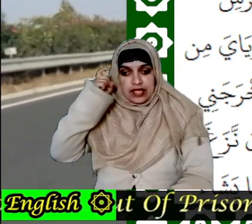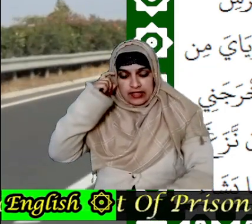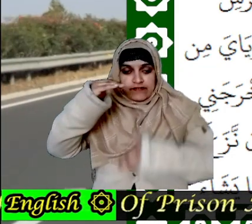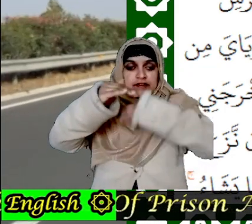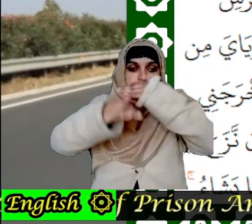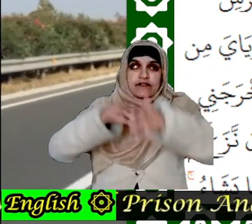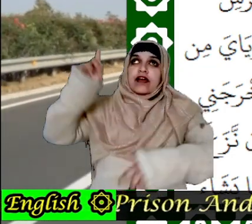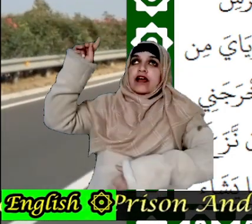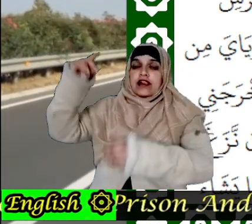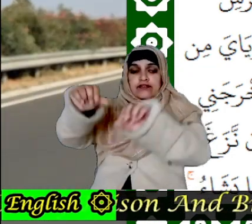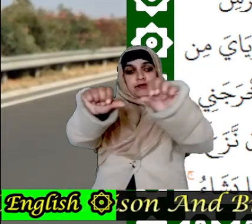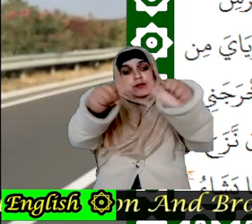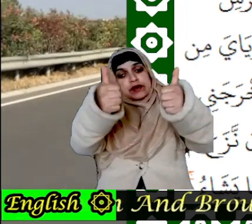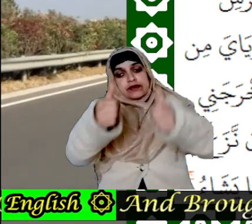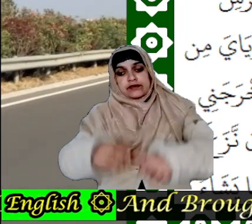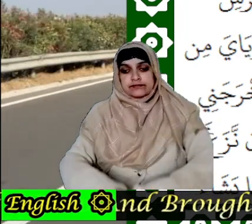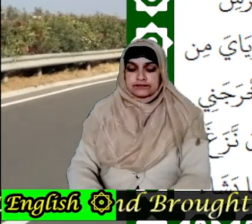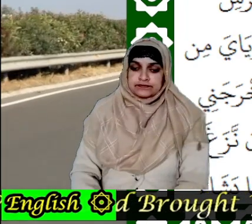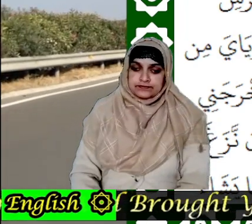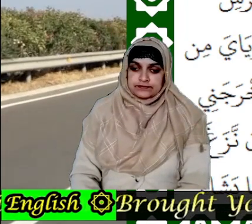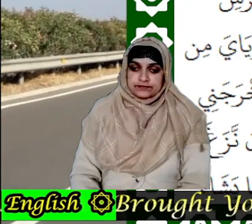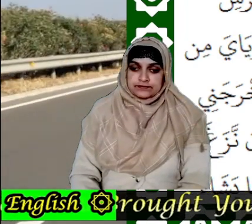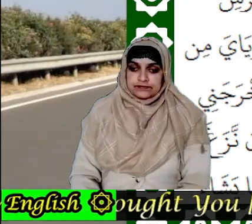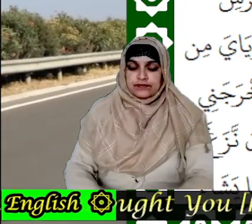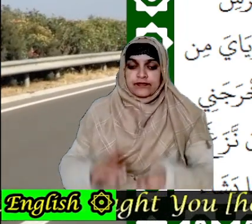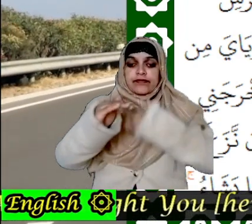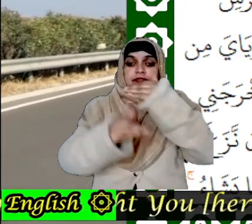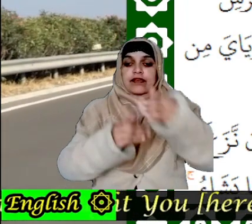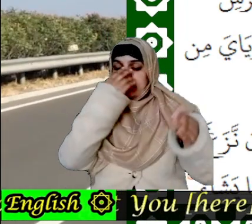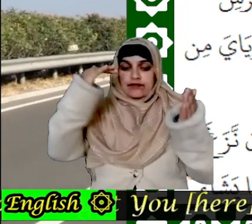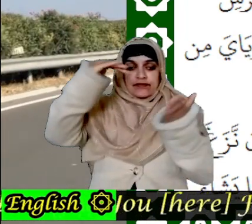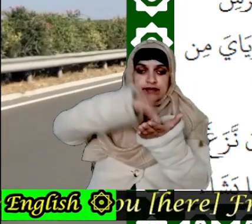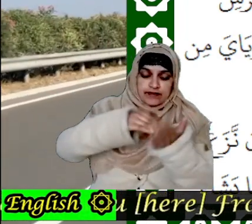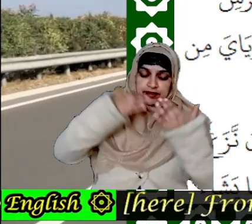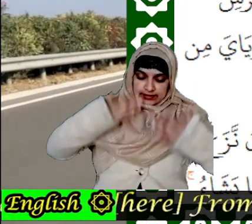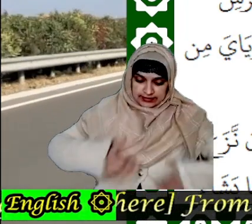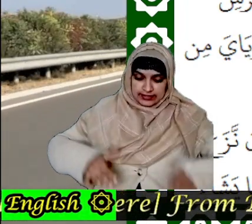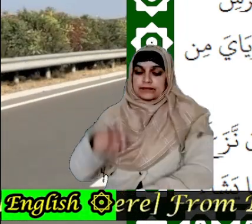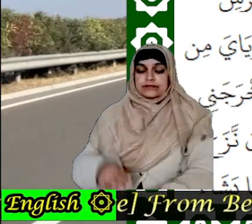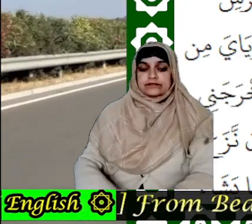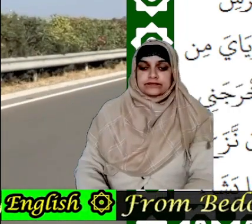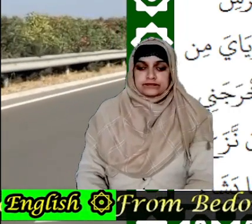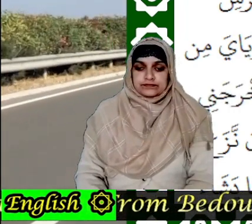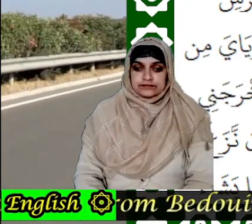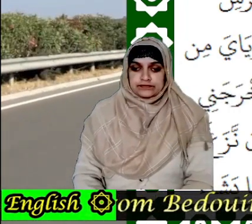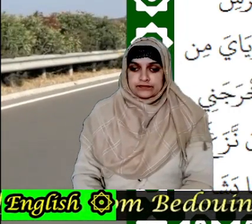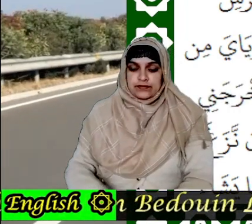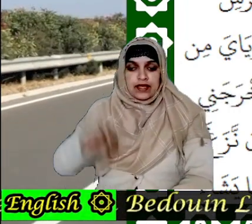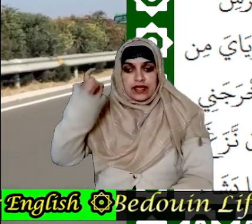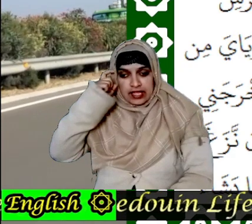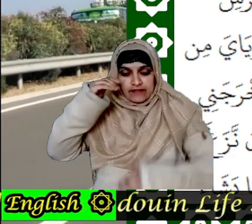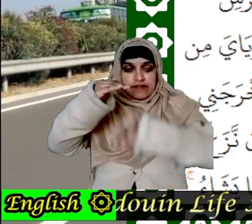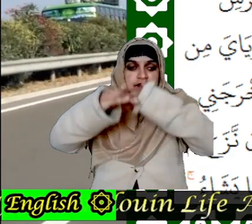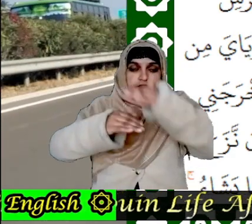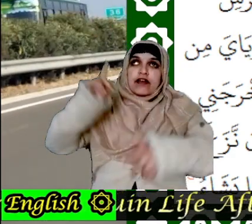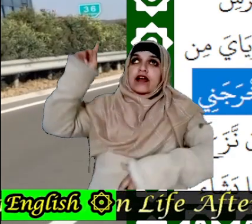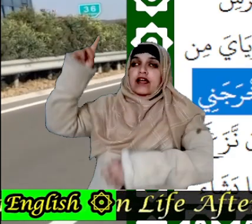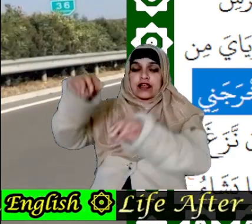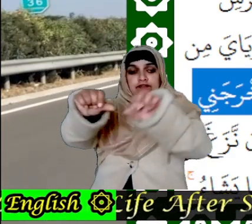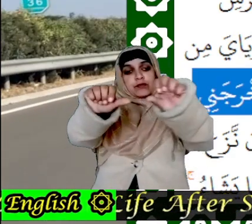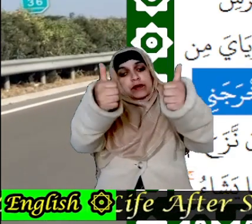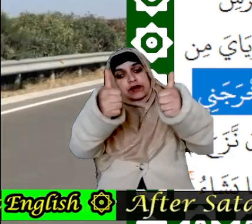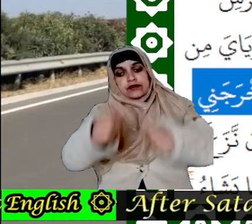قاي سورة العرب آيات شنتمي سجيس قد جعلها ربي حقا منام خياسا لقادا